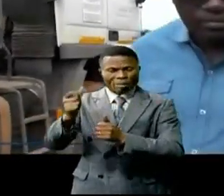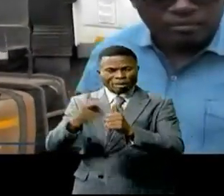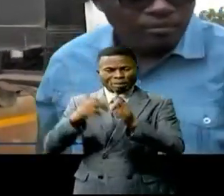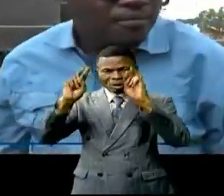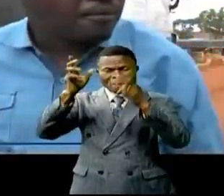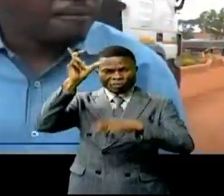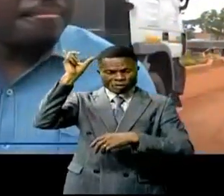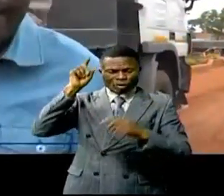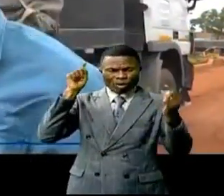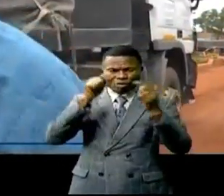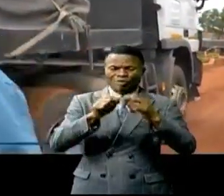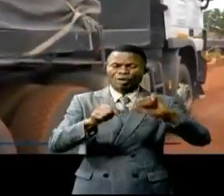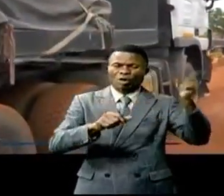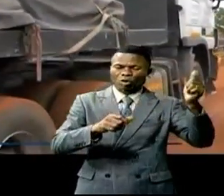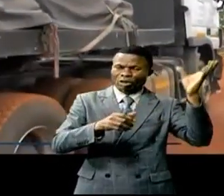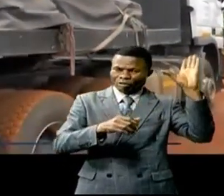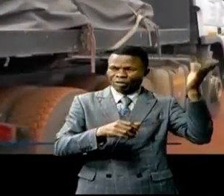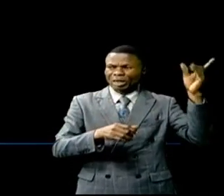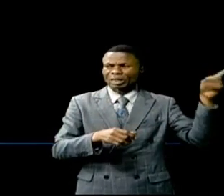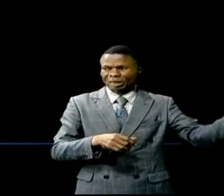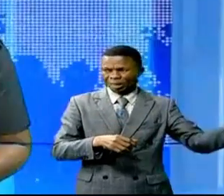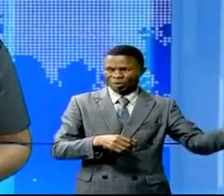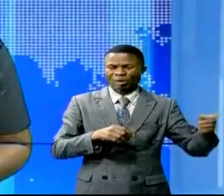vers Kasumbalesa.